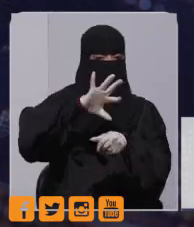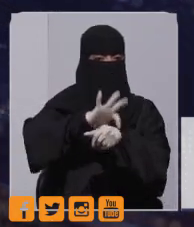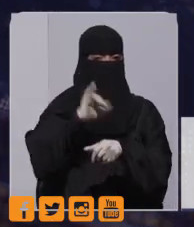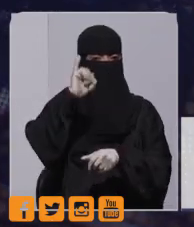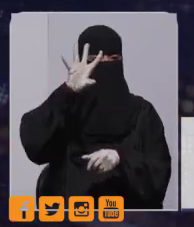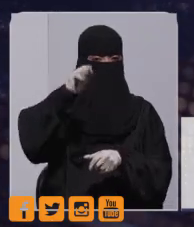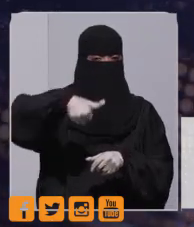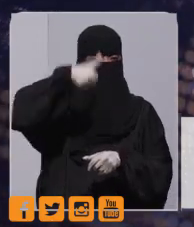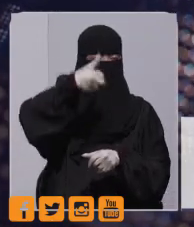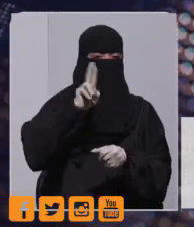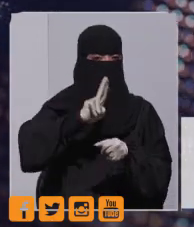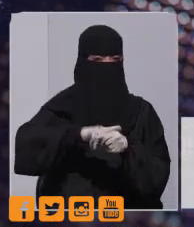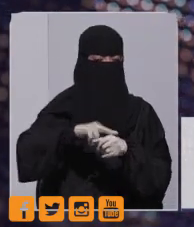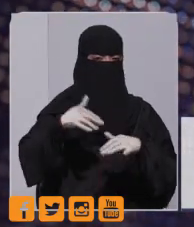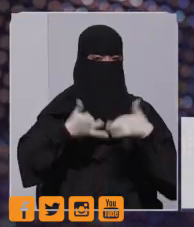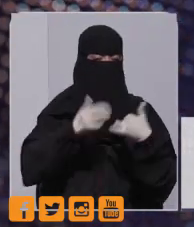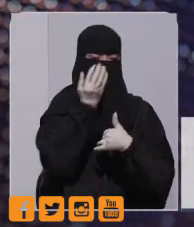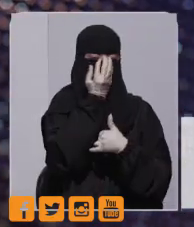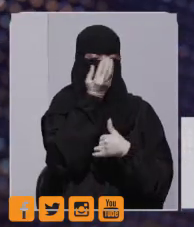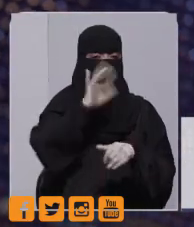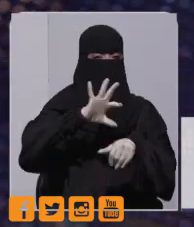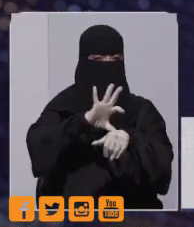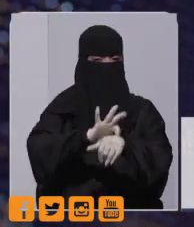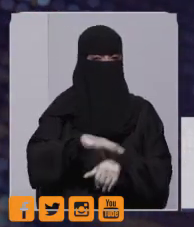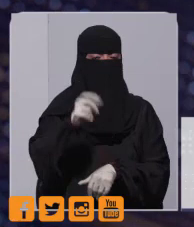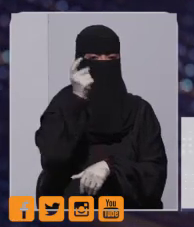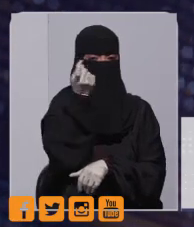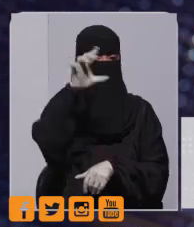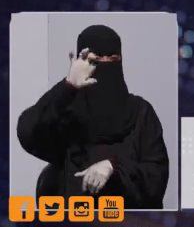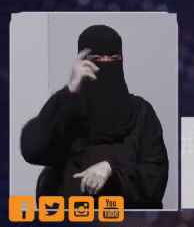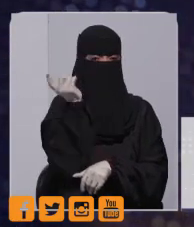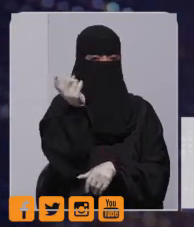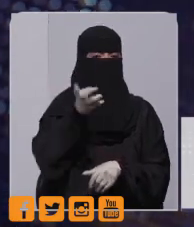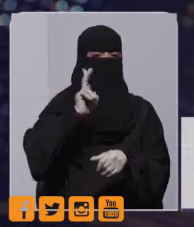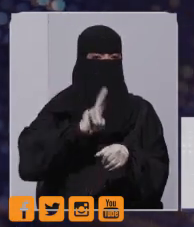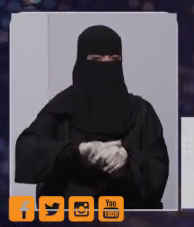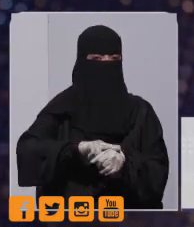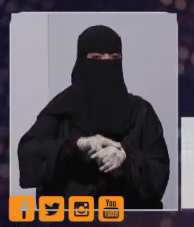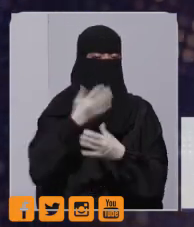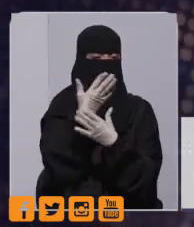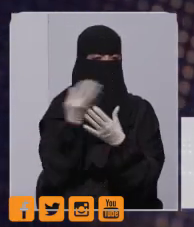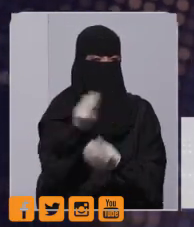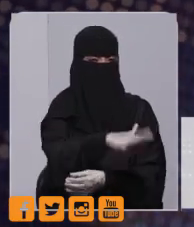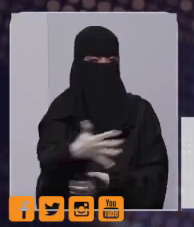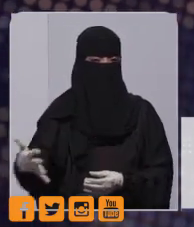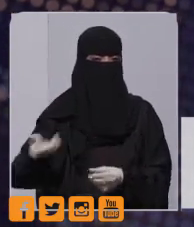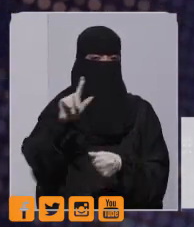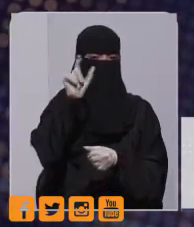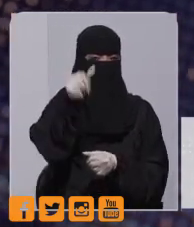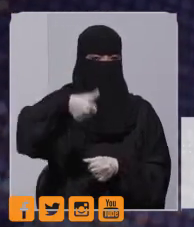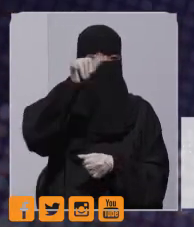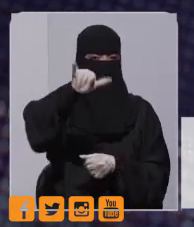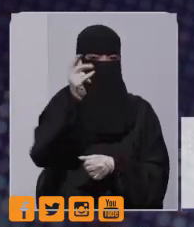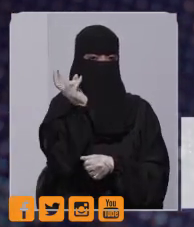محمد بن دحمان استشاري التخدير والدكتوره نور عبد العزيز بن كروم استشاري الاطفال والدكتوره فائزه